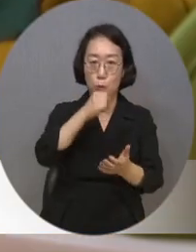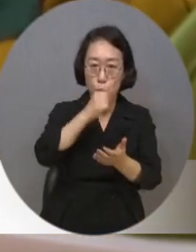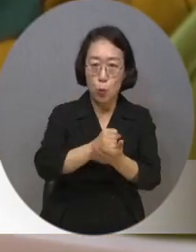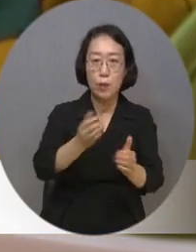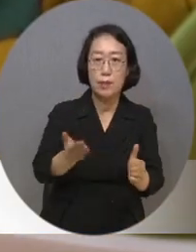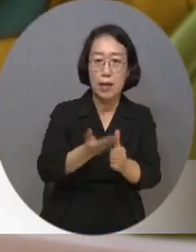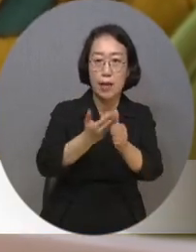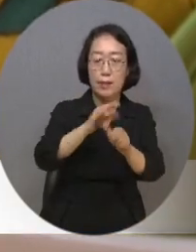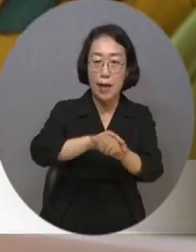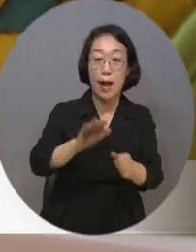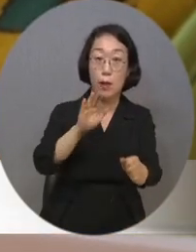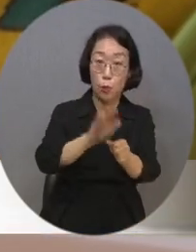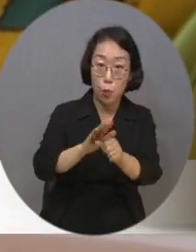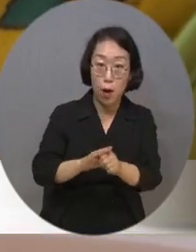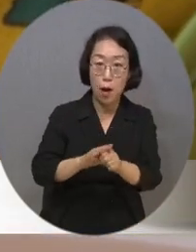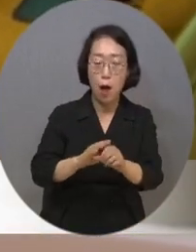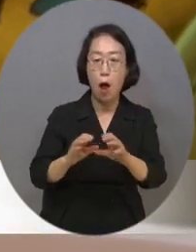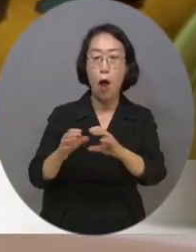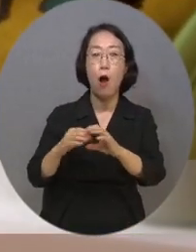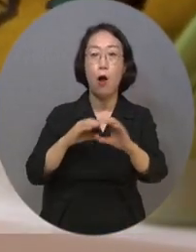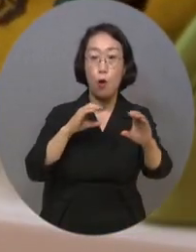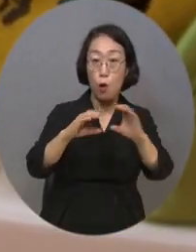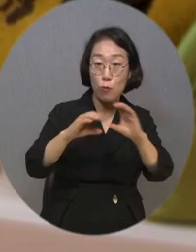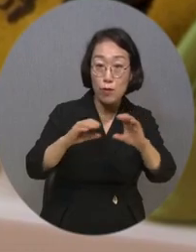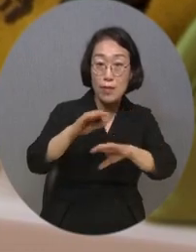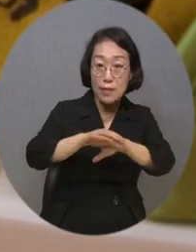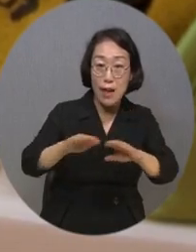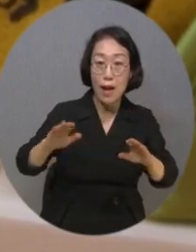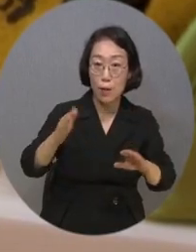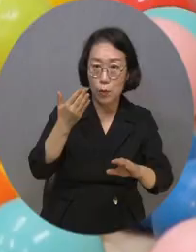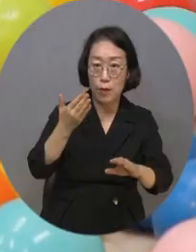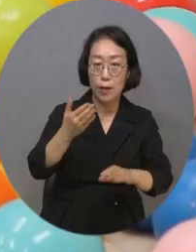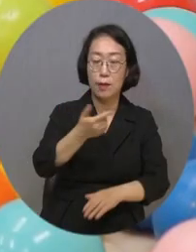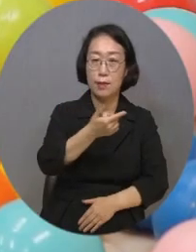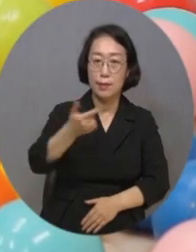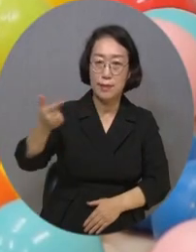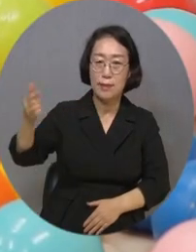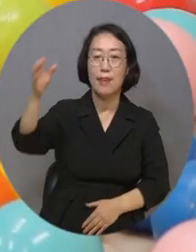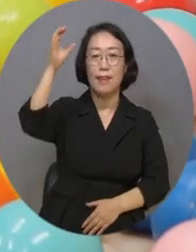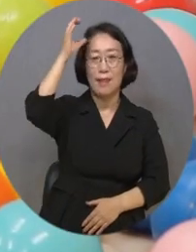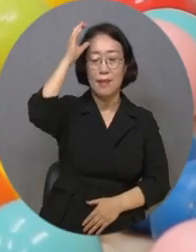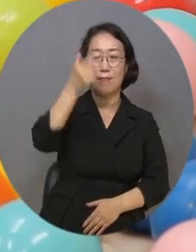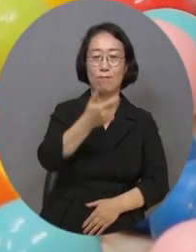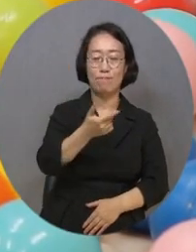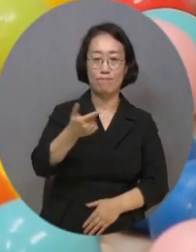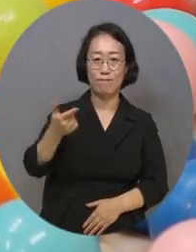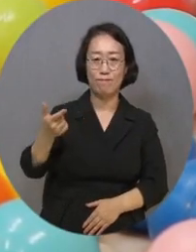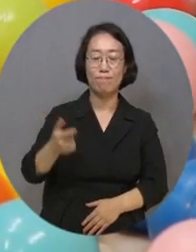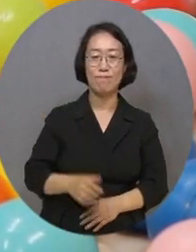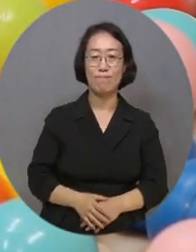밝혀 지역 내 양육 커뮤니티 활성화가 기대됩니다 복지팀 이웃 정우현입니다